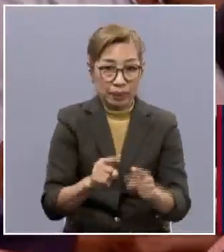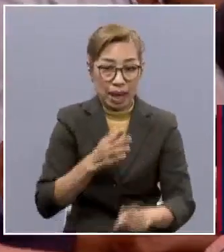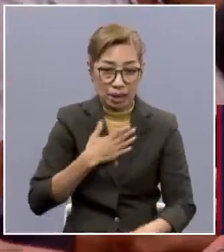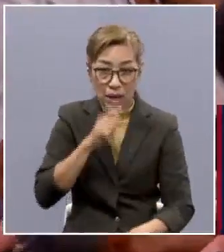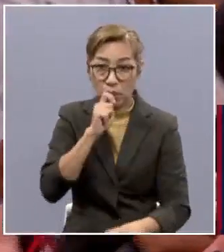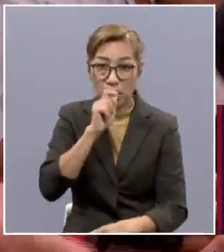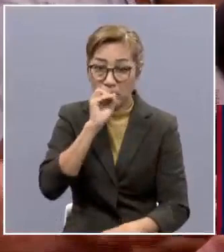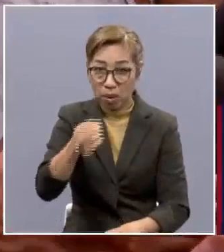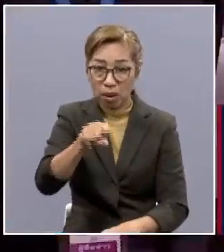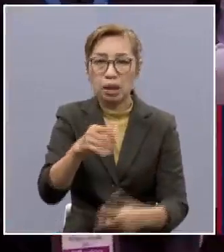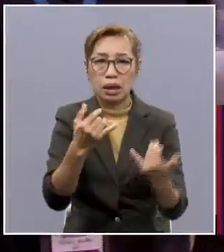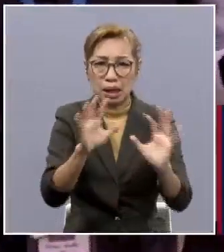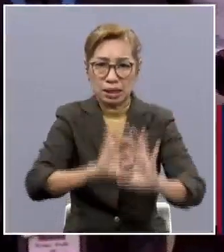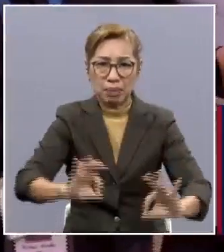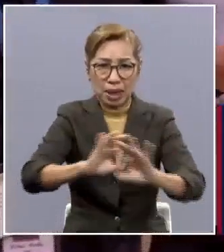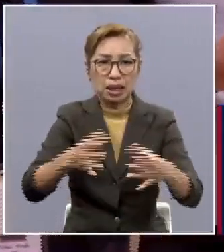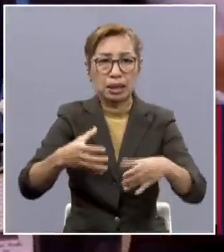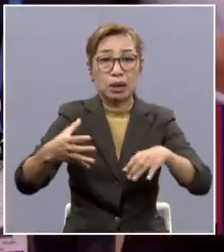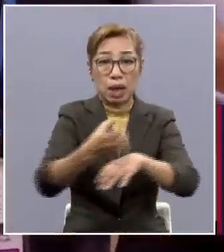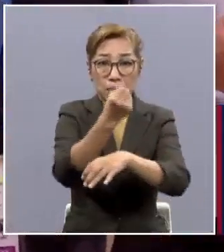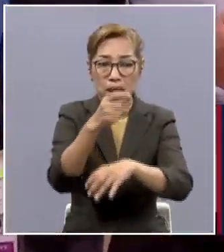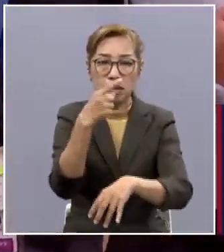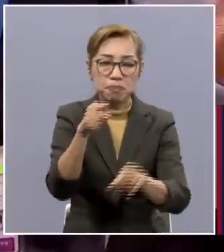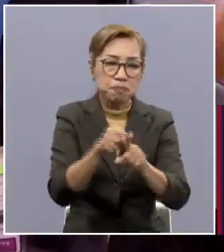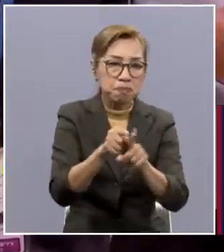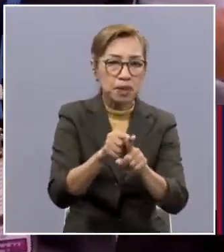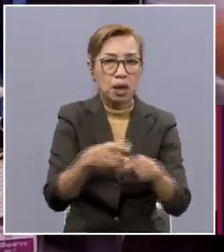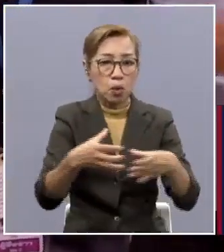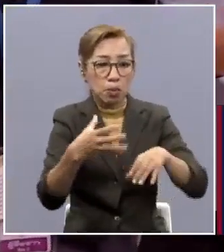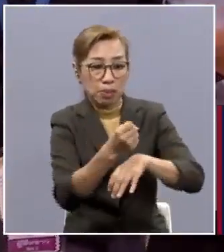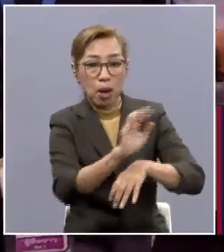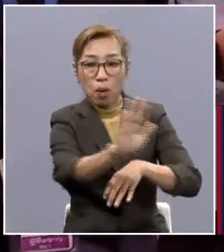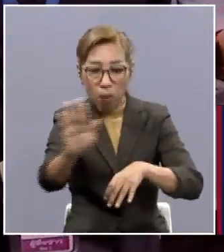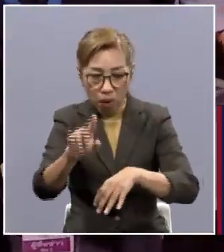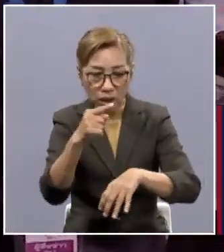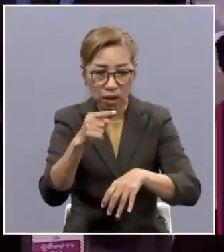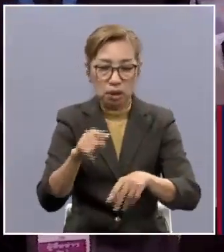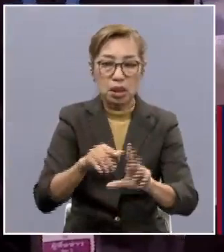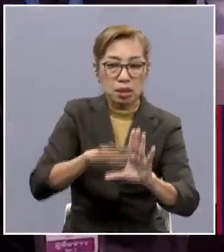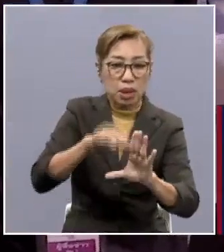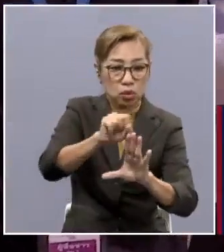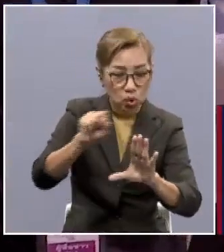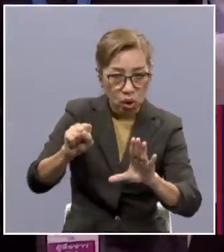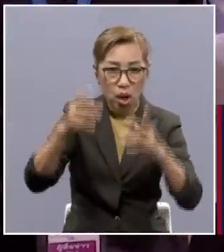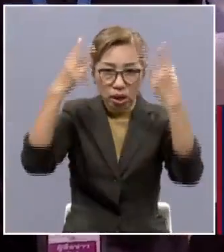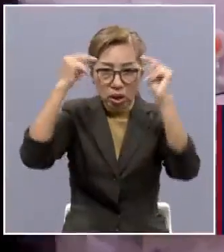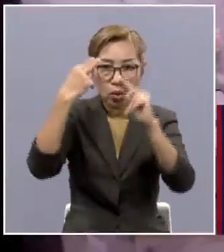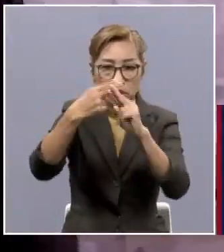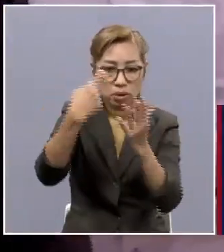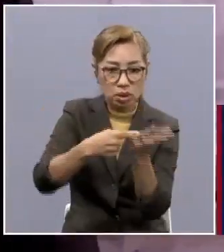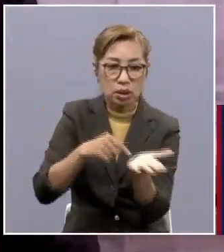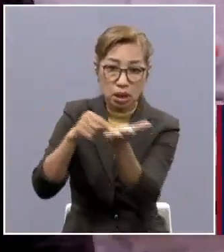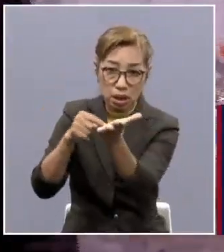การเมืองเกี่ยวกับการส่งผู้สมัครรับเลือกตั้งแล้วก็เสนอรายชื่อเป็นนายกเป็นเรื่องของนักการเมืองแล้วก็พรรค